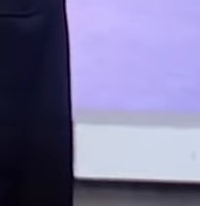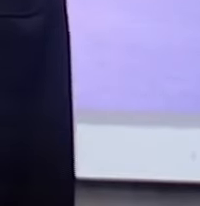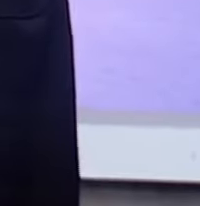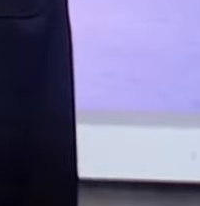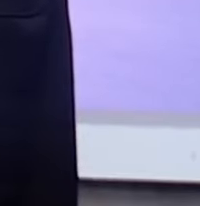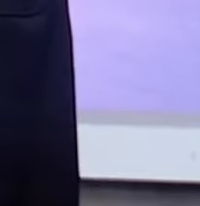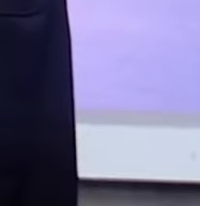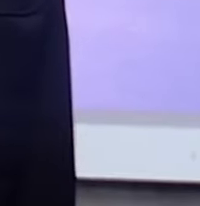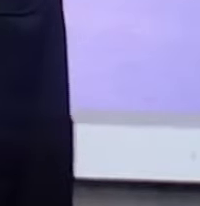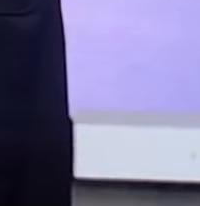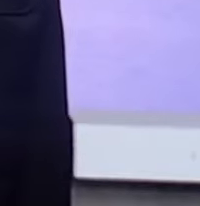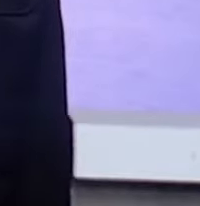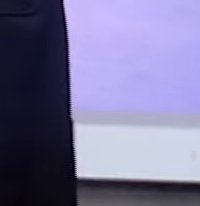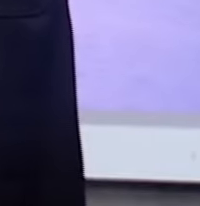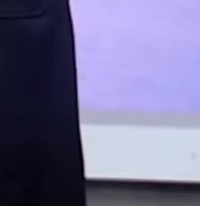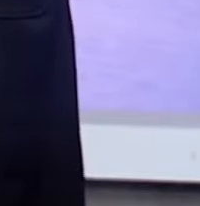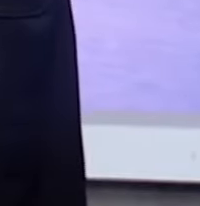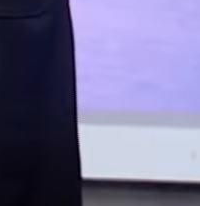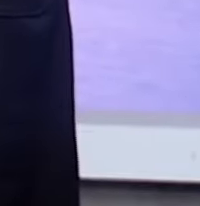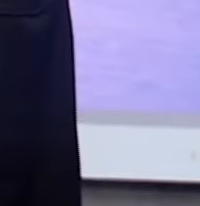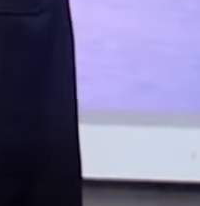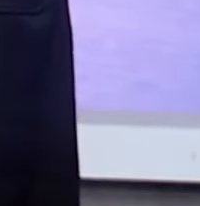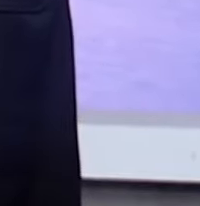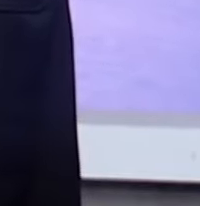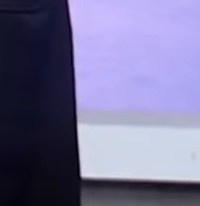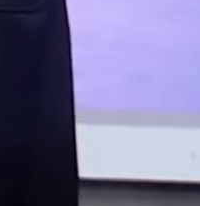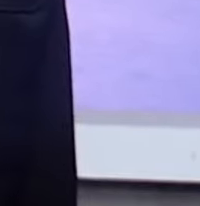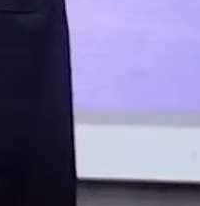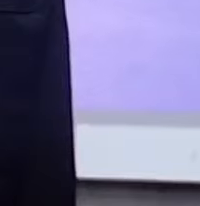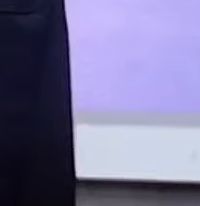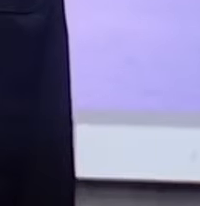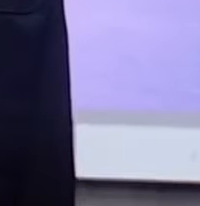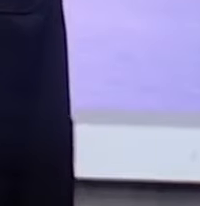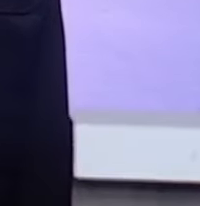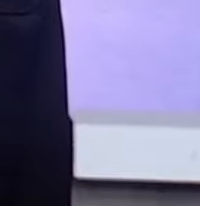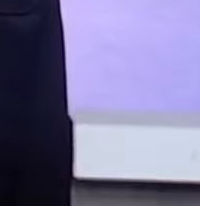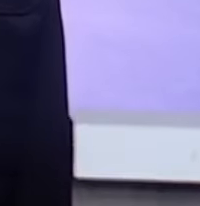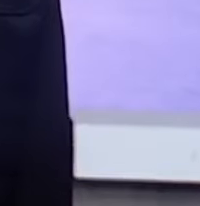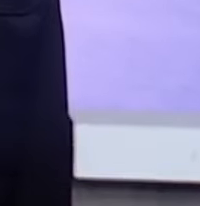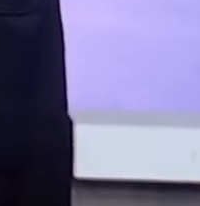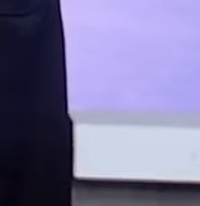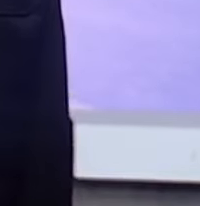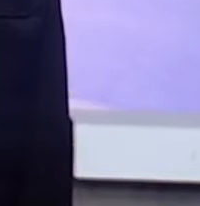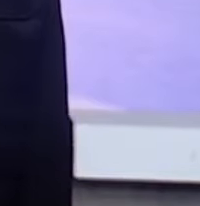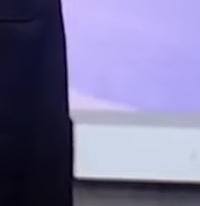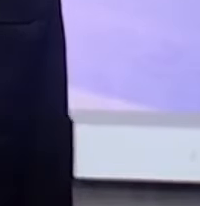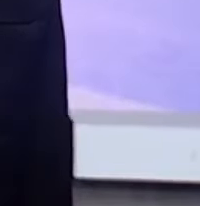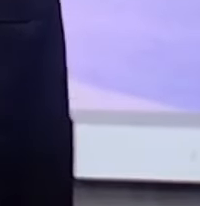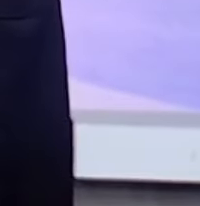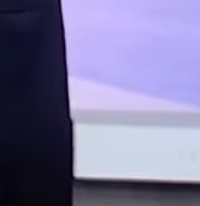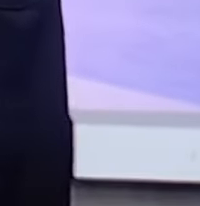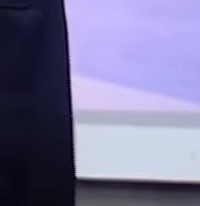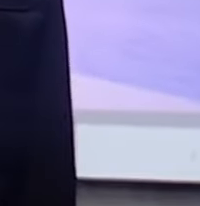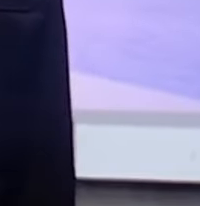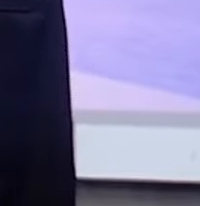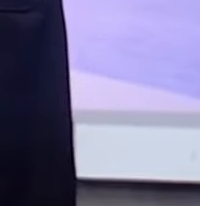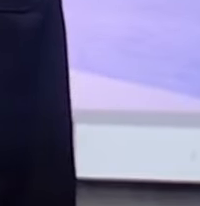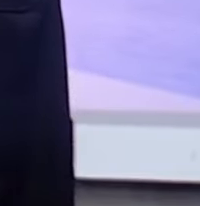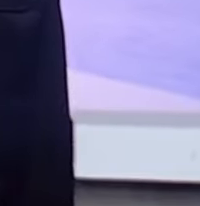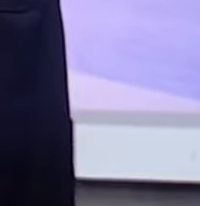kapuso, sama-sama tayong maging saksi. Mag-subscribe sa GMA Integrated News sa YouTube at para sa mga kapuso abroad,